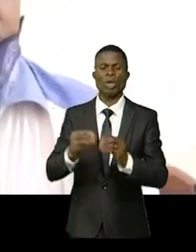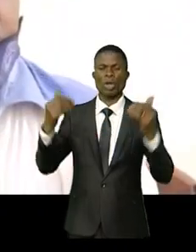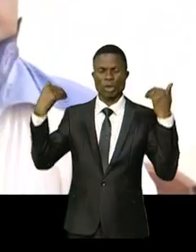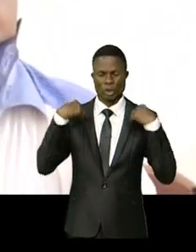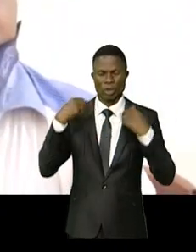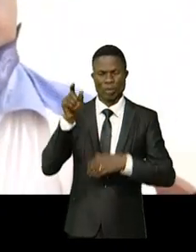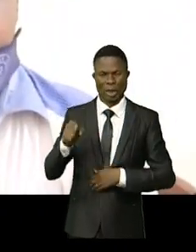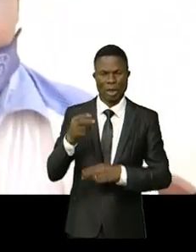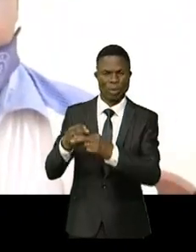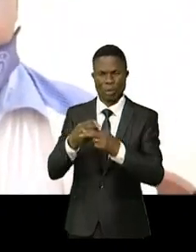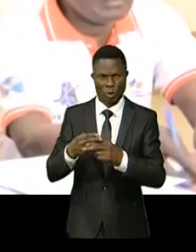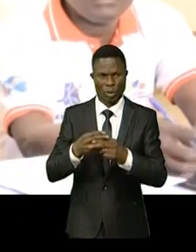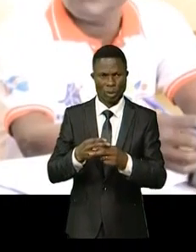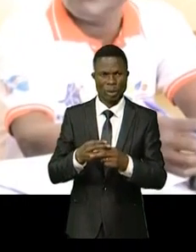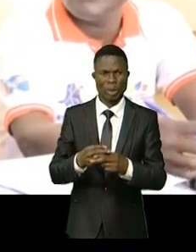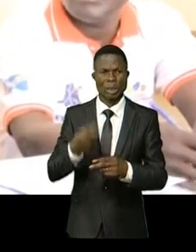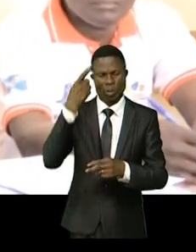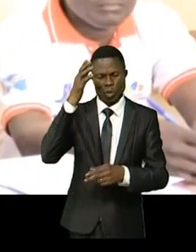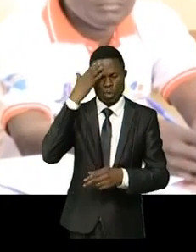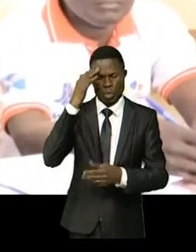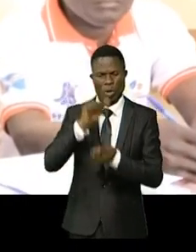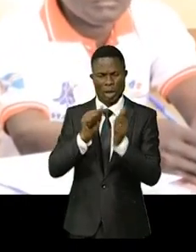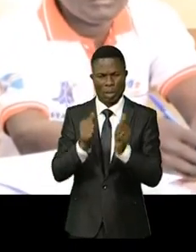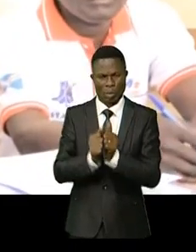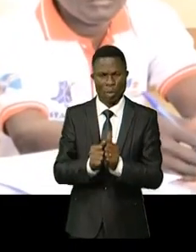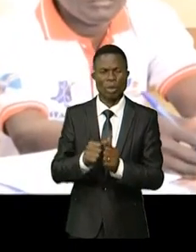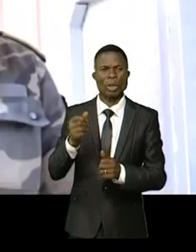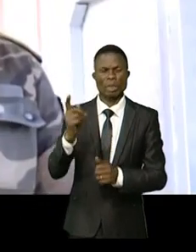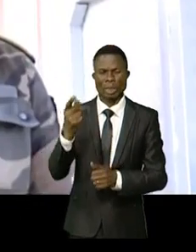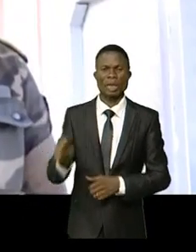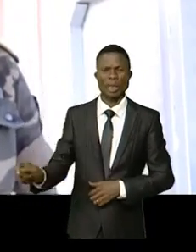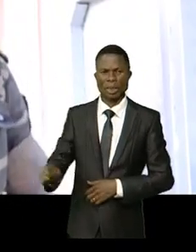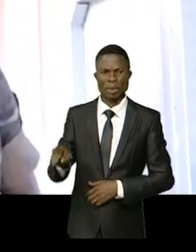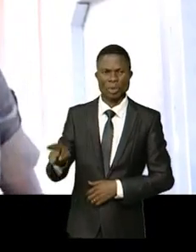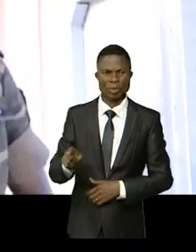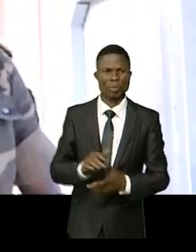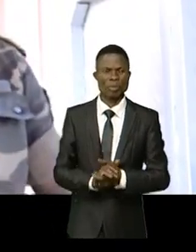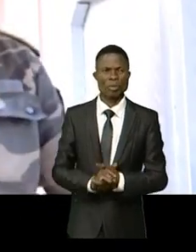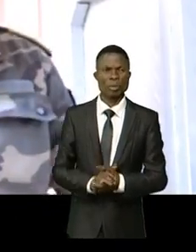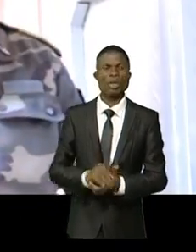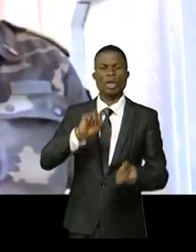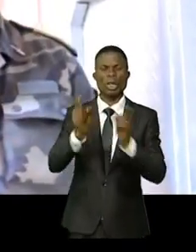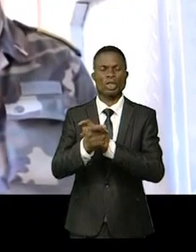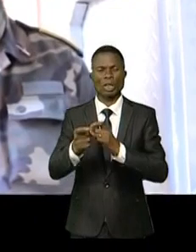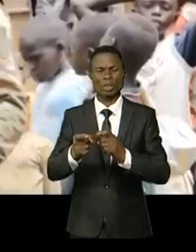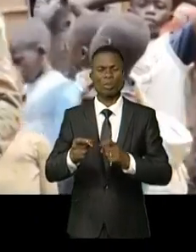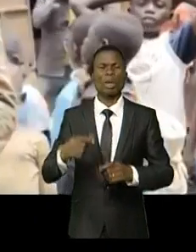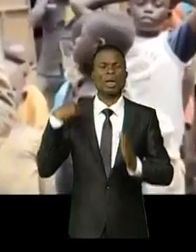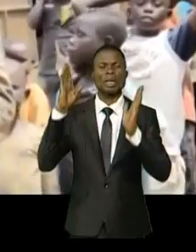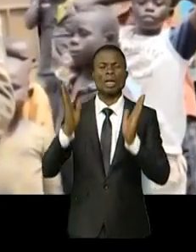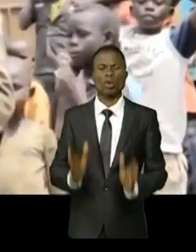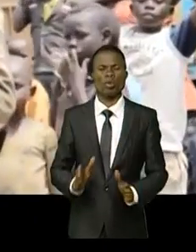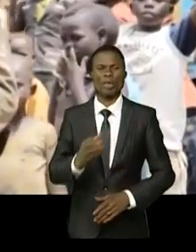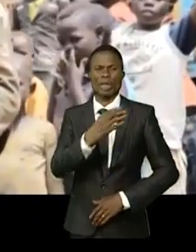de sécurité afin de se prégner de la situation générale de ces deux entités. L'état de siège, c'est